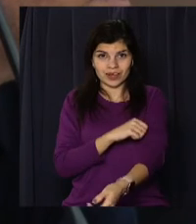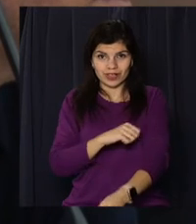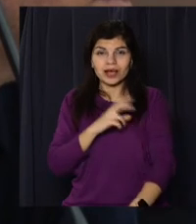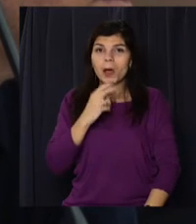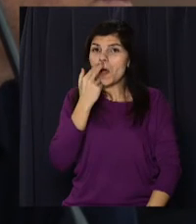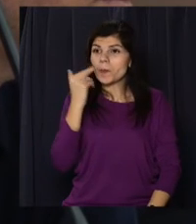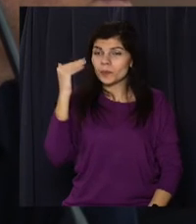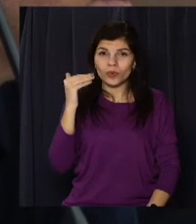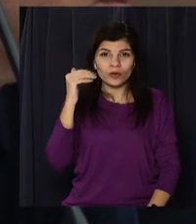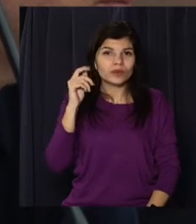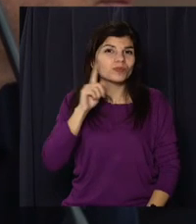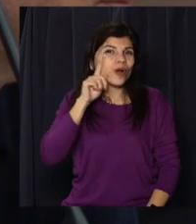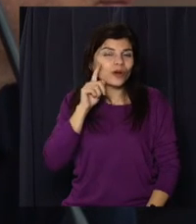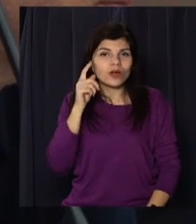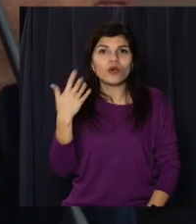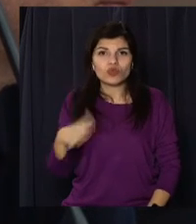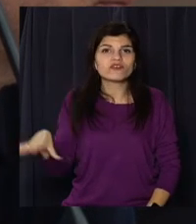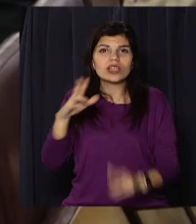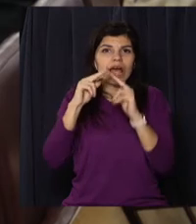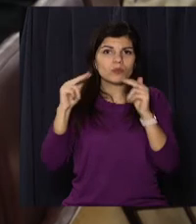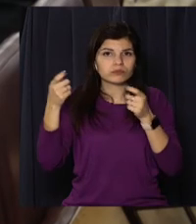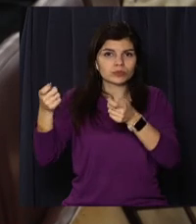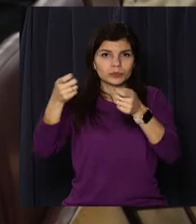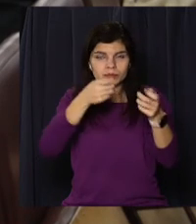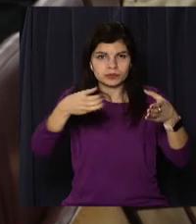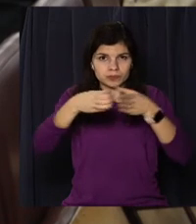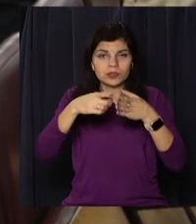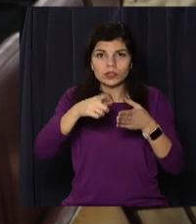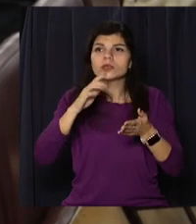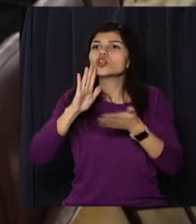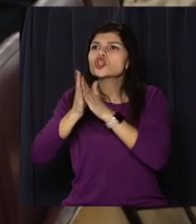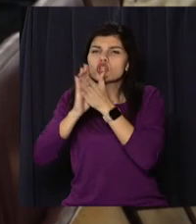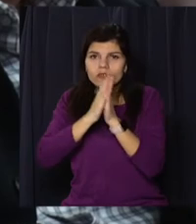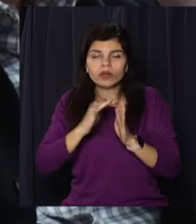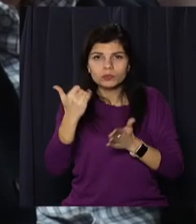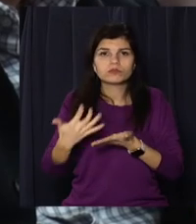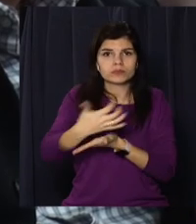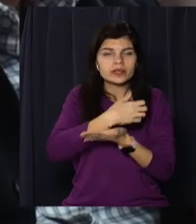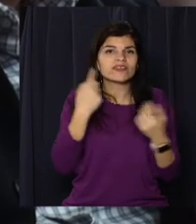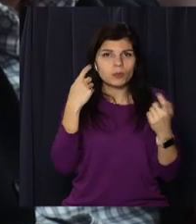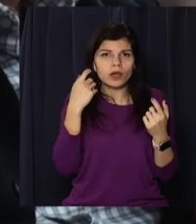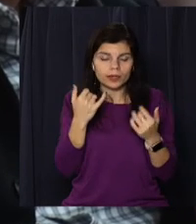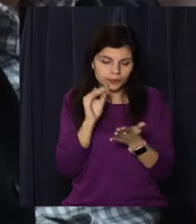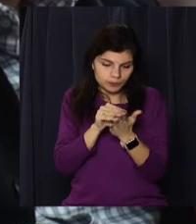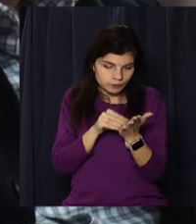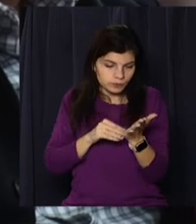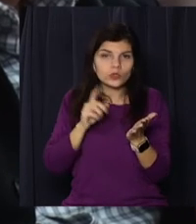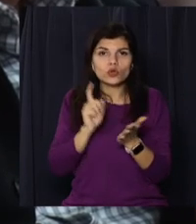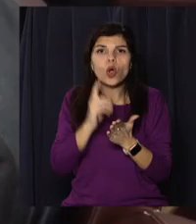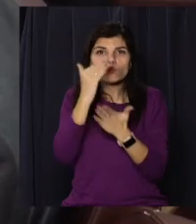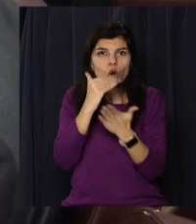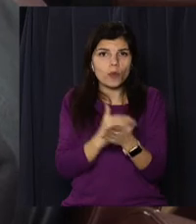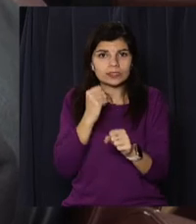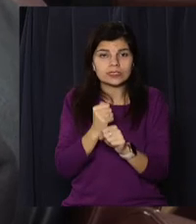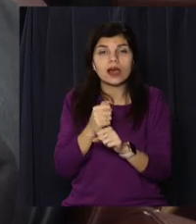серед неповнолітніх вже об'їздила всю Дніпропетровщину. Тепер має структурувати зібрану інформацію та розробити регіональну комплексну програму.